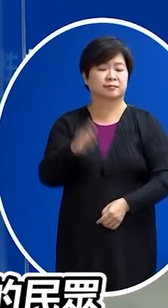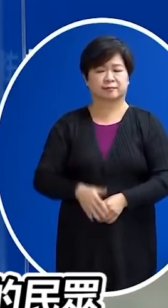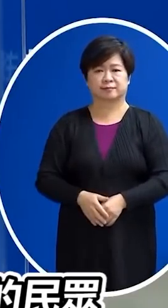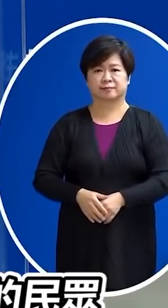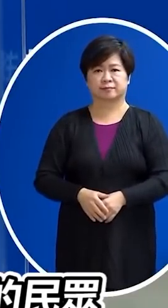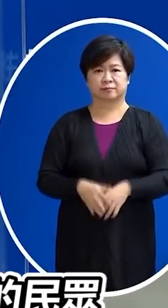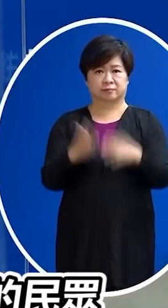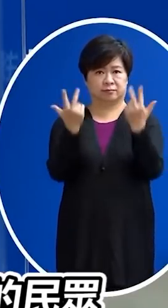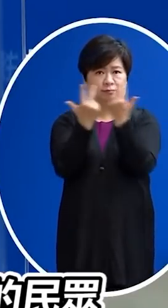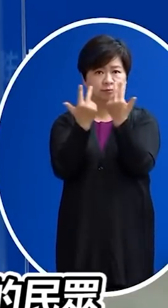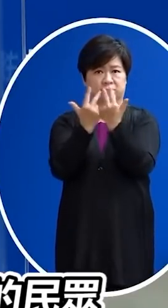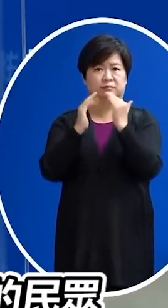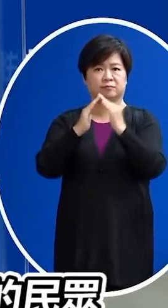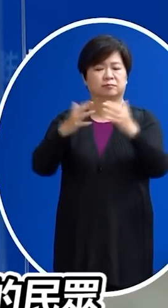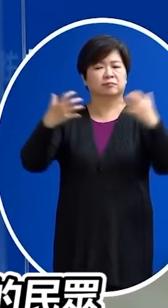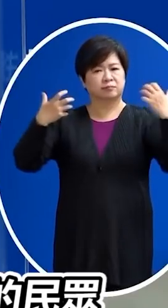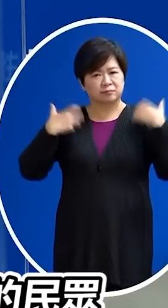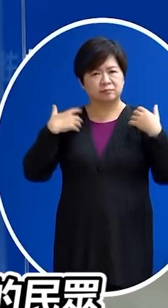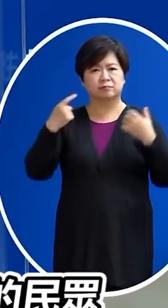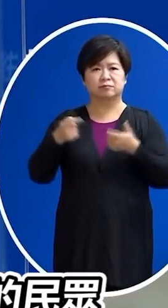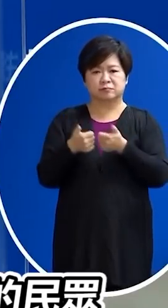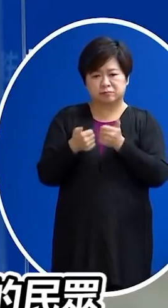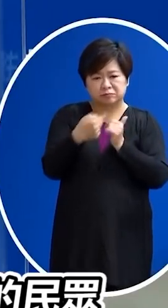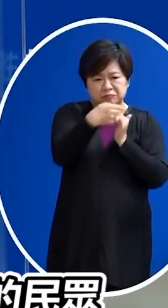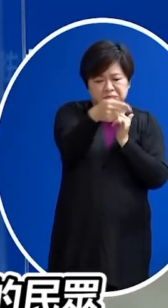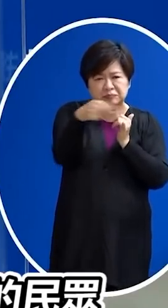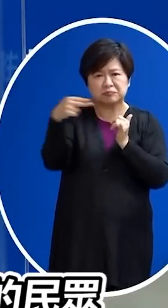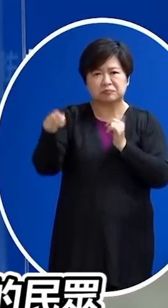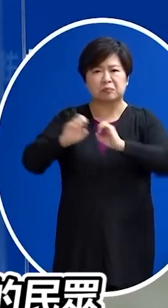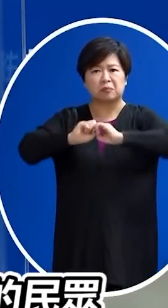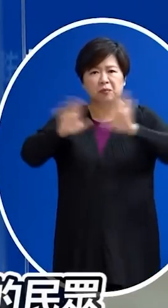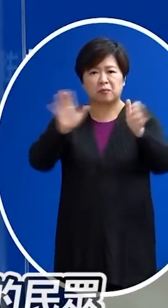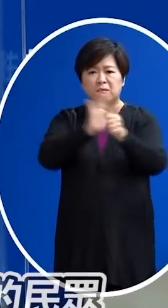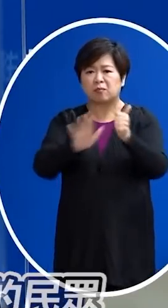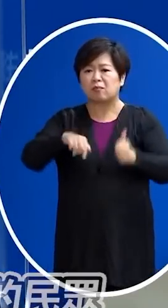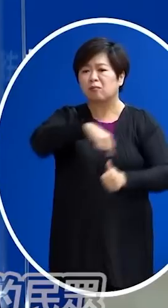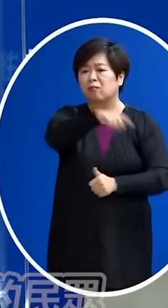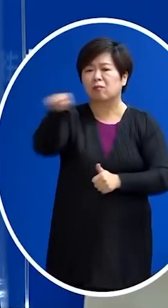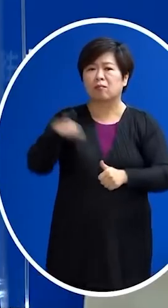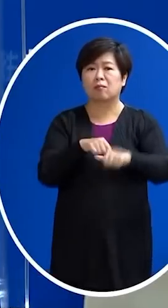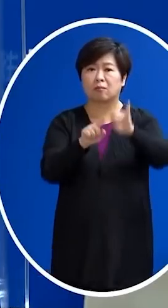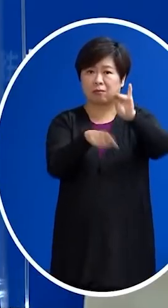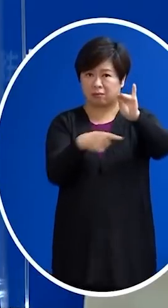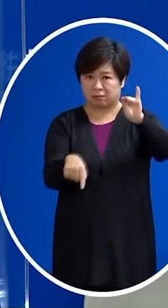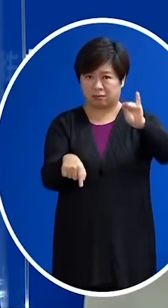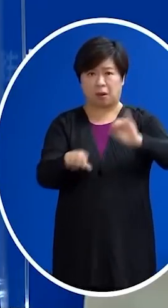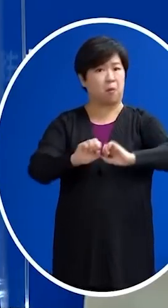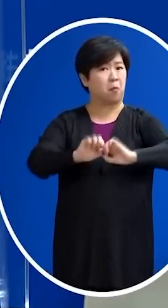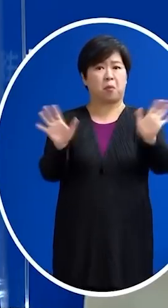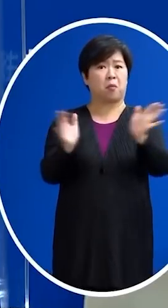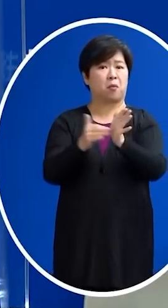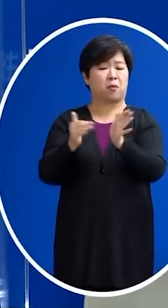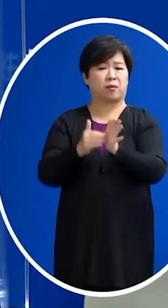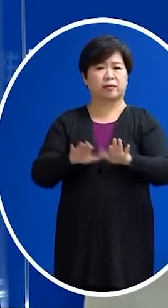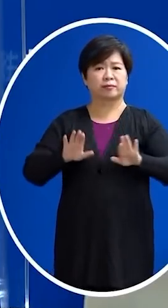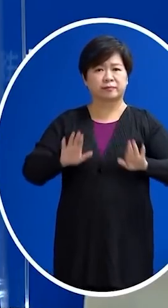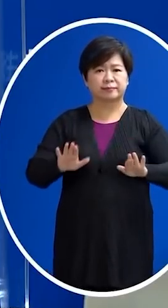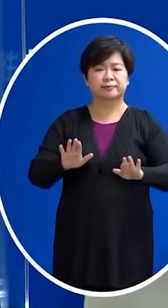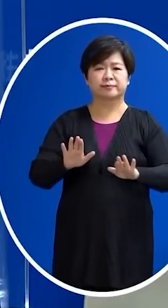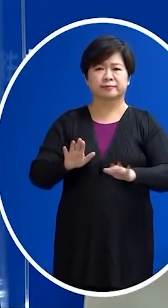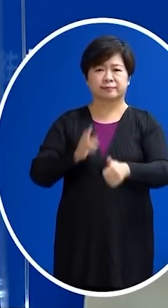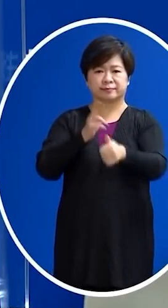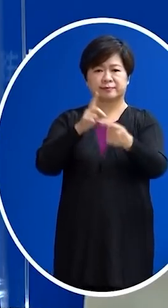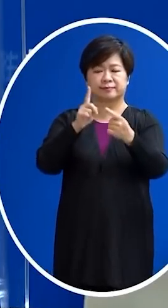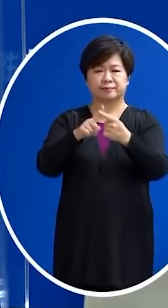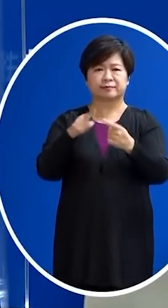市它其实都已经分别发了简讯通知这个受影响的民众，那也当在今天也派员在现